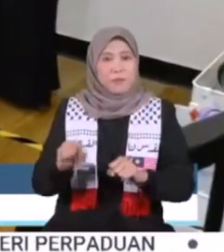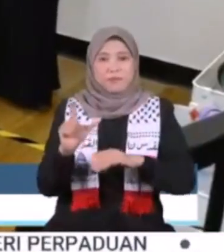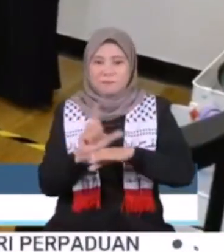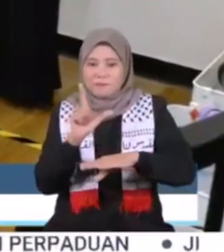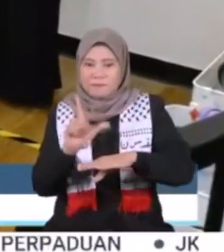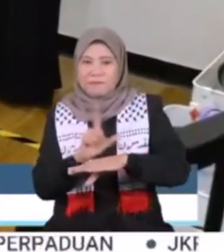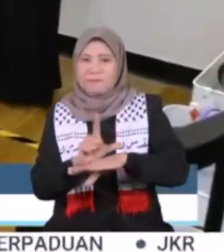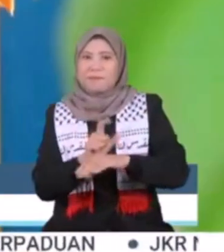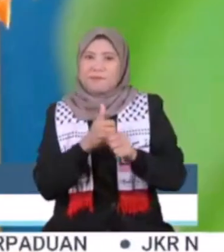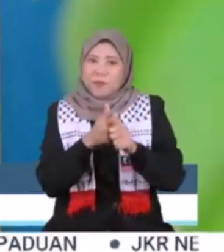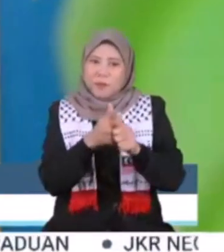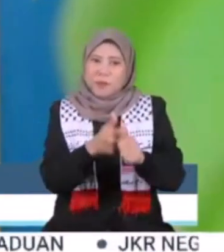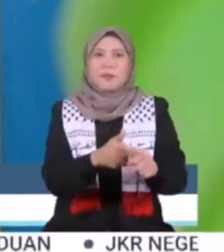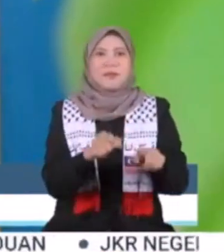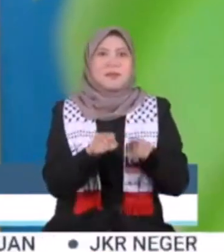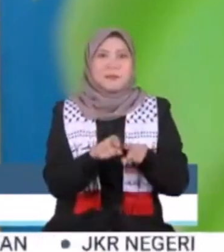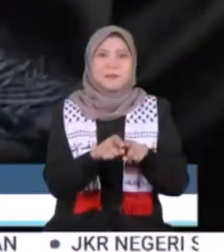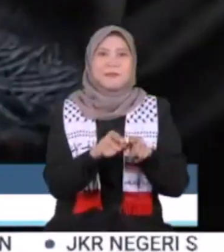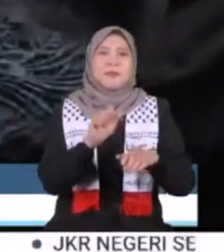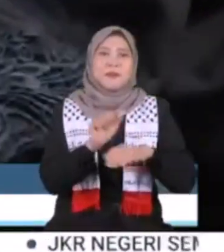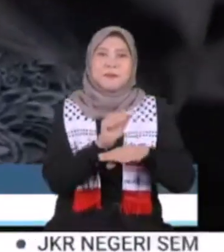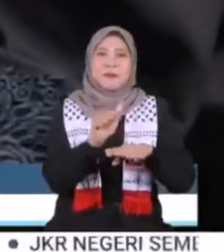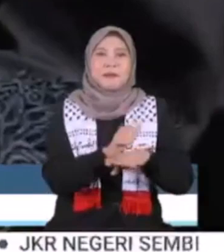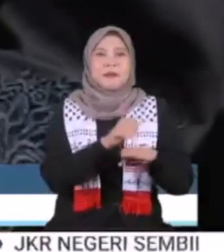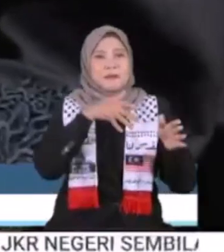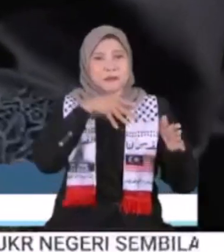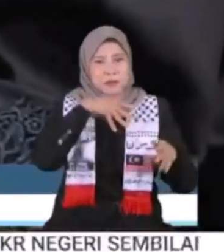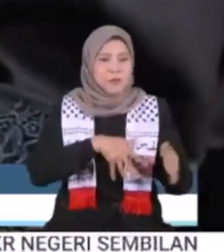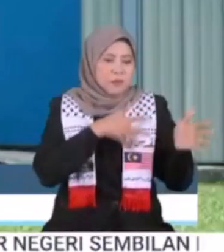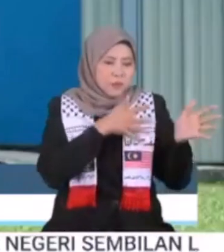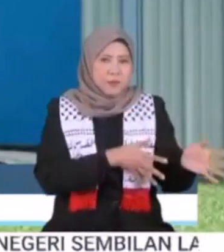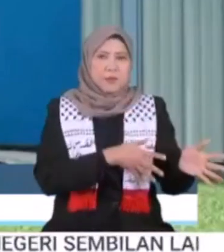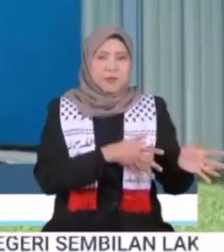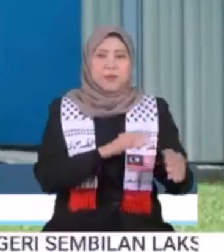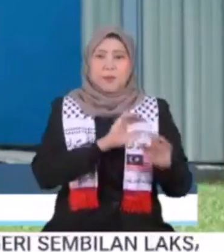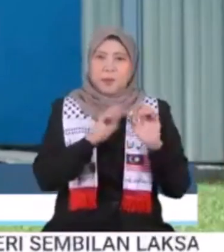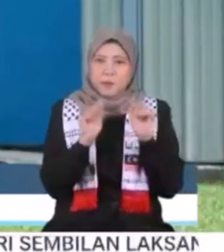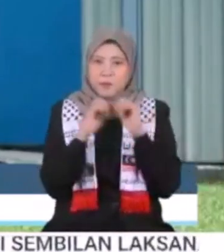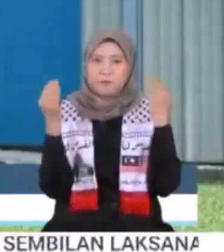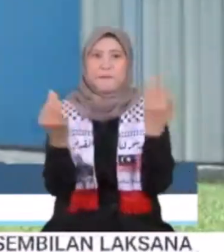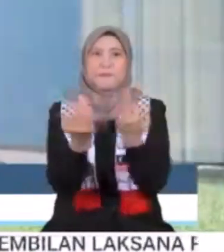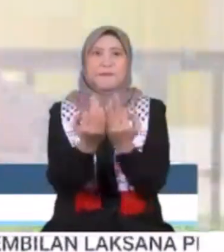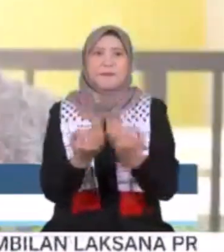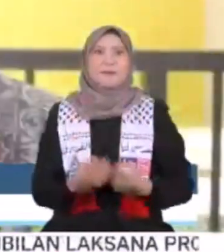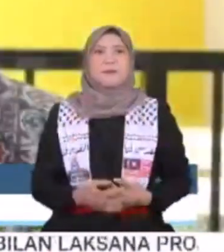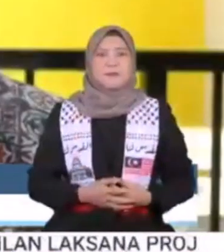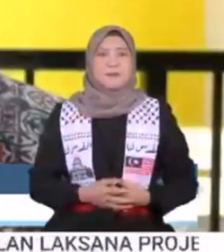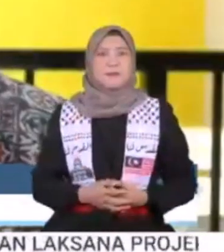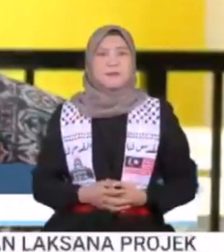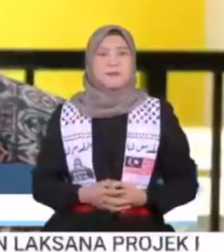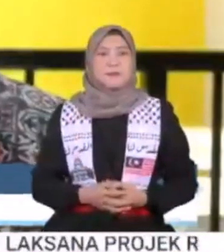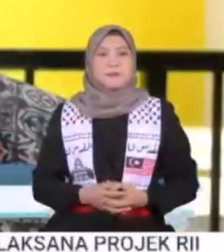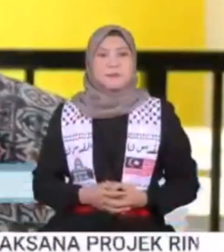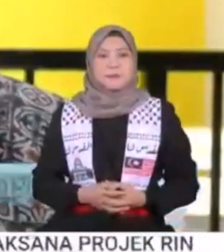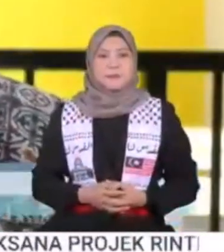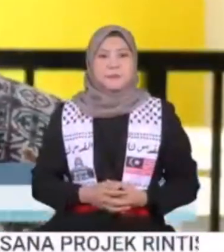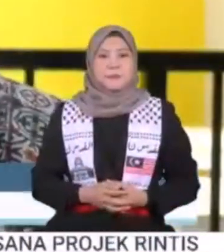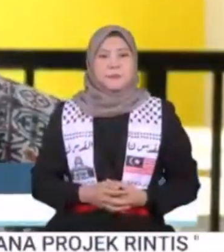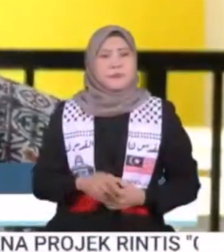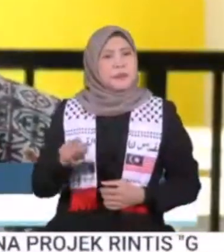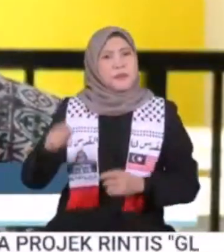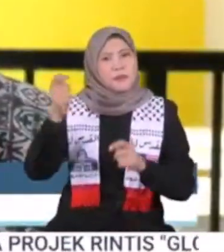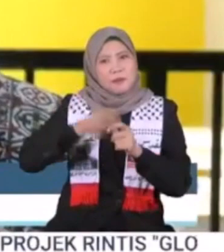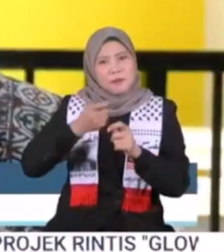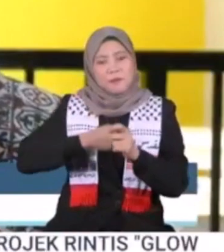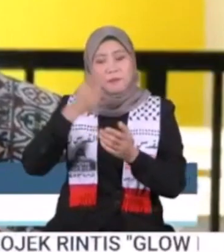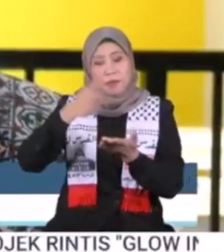amalan Rasulullah SAW di rumah bersama seisi keluarga. Kat sini konsep kita memang kita kenakan setiap